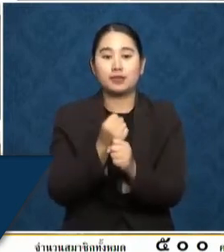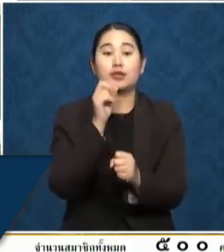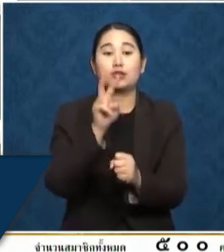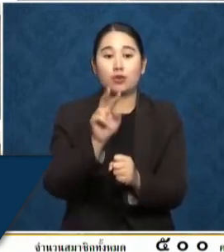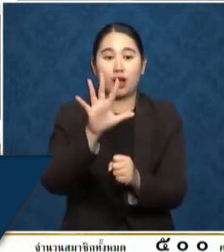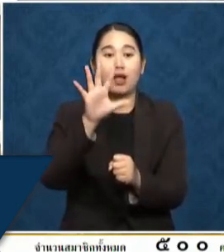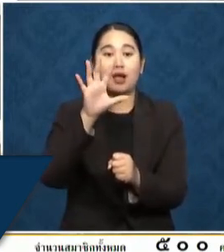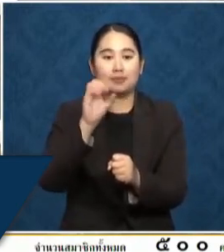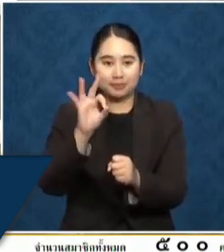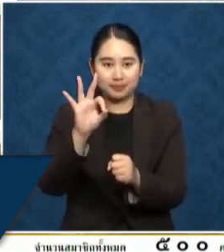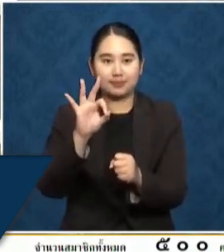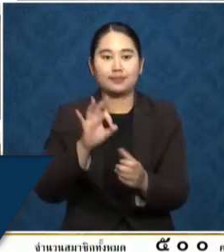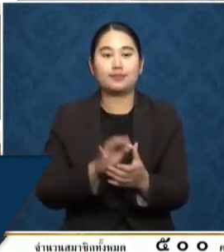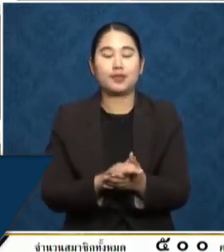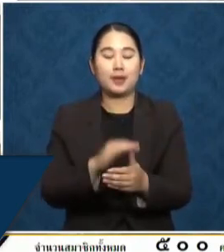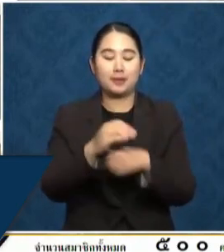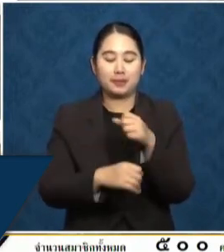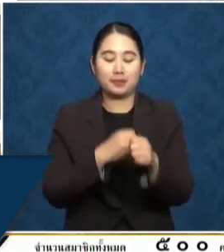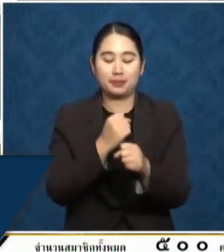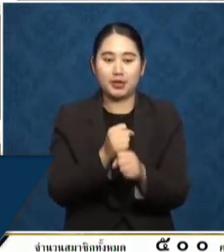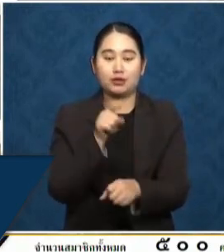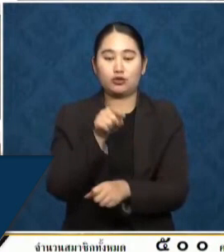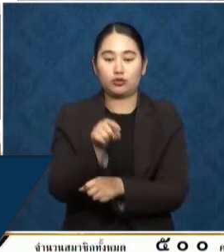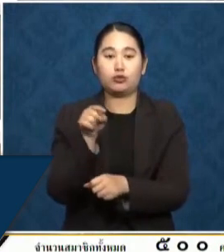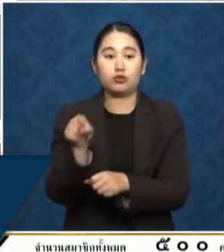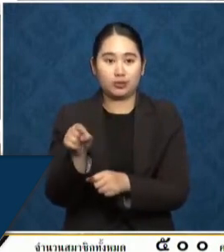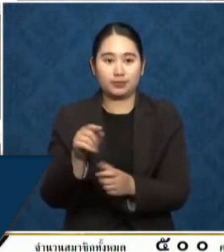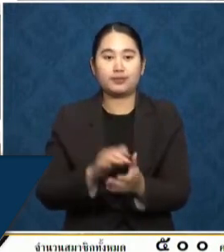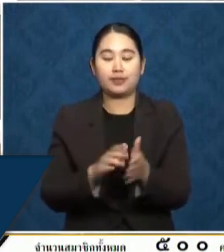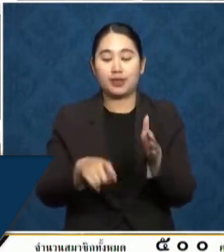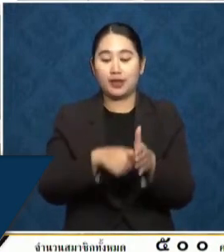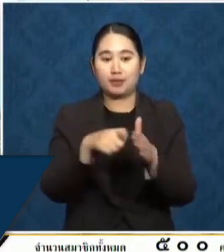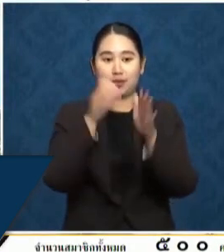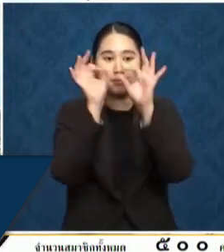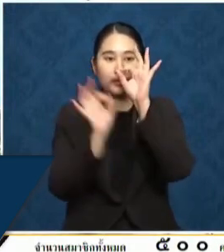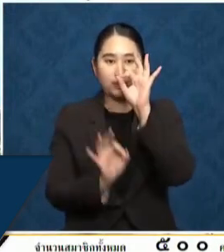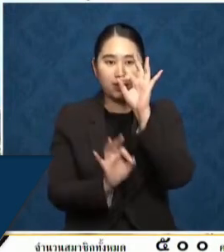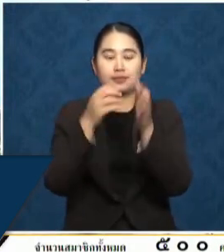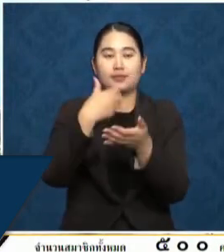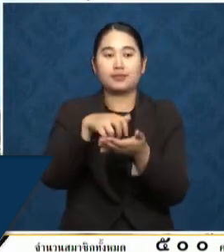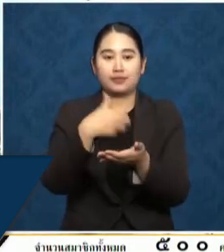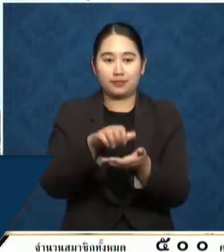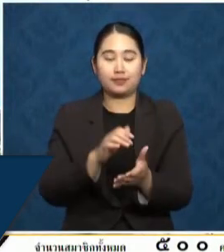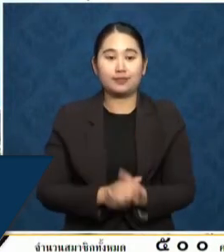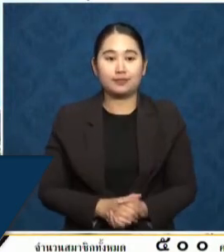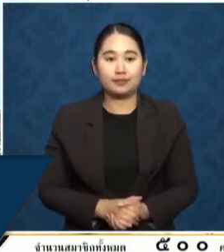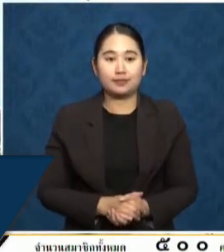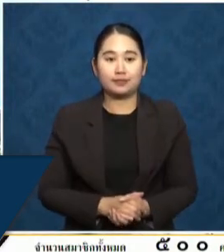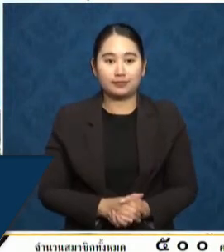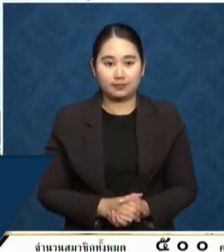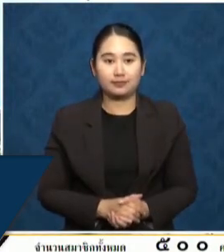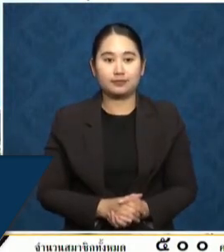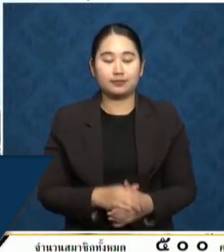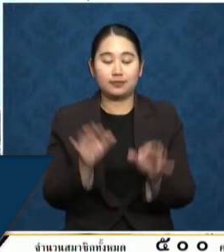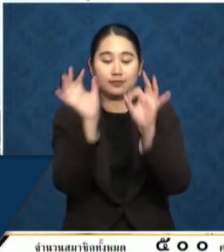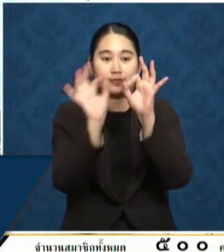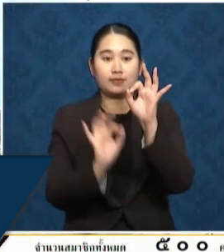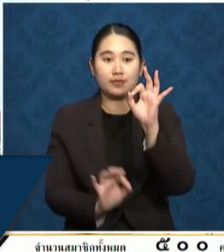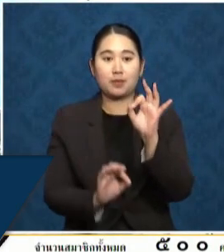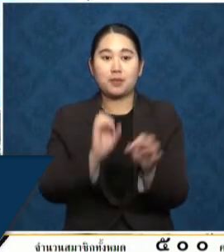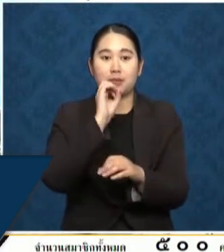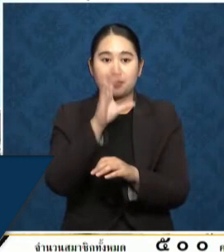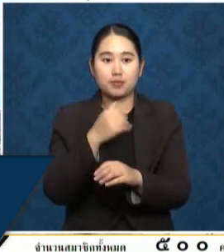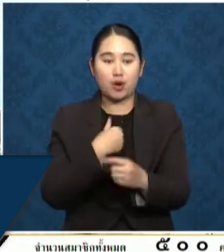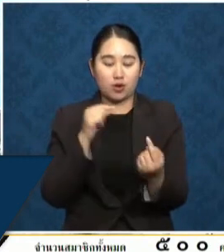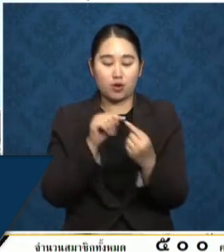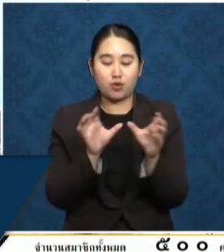559.2.ด้วยหรกการและเหตุผลดังต่อเป็ี้ครับหรกการครับยกเลอกคำ